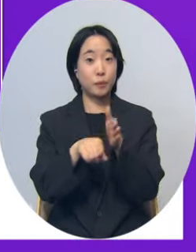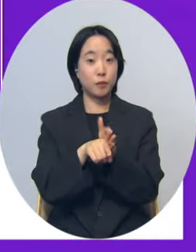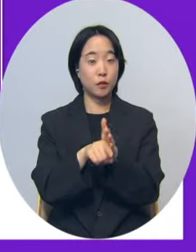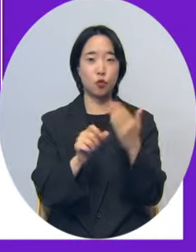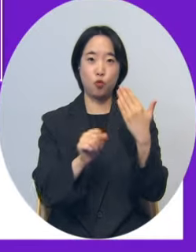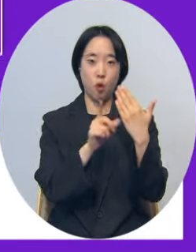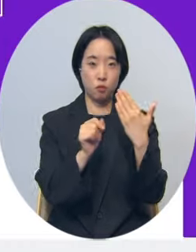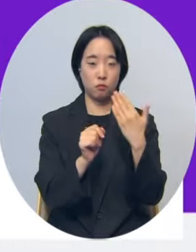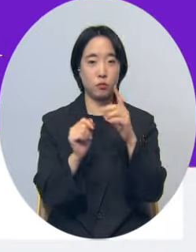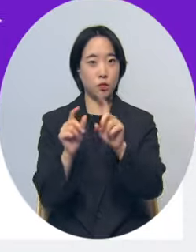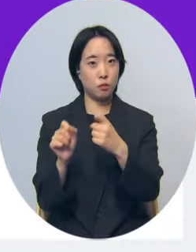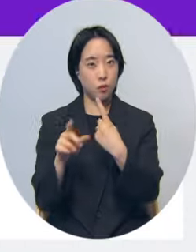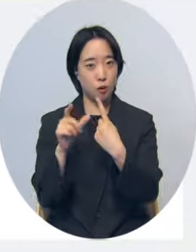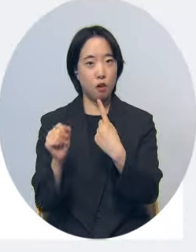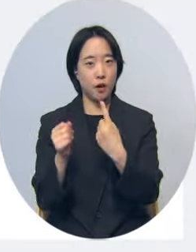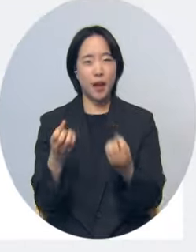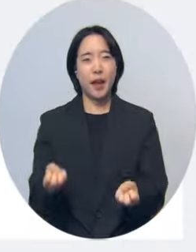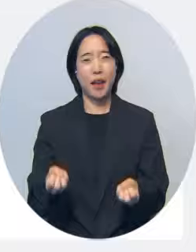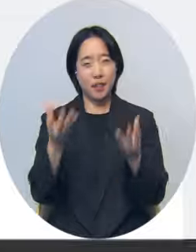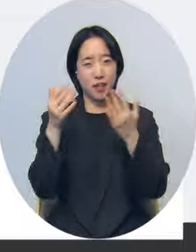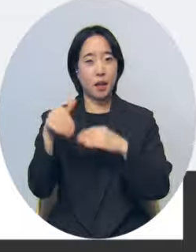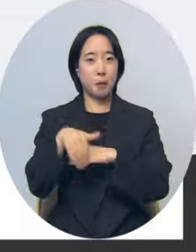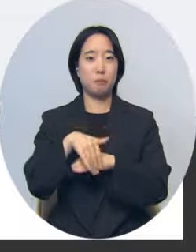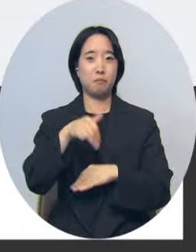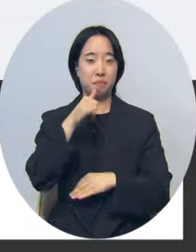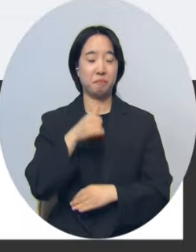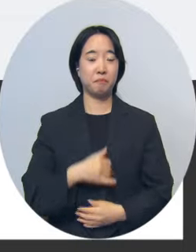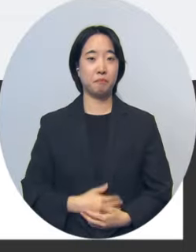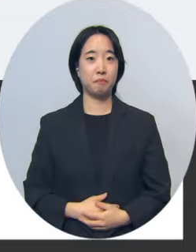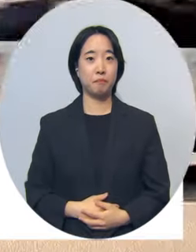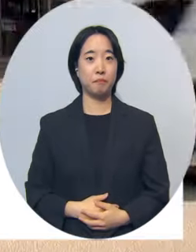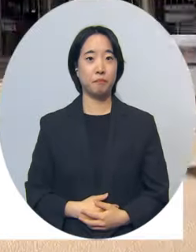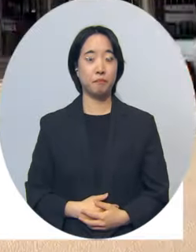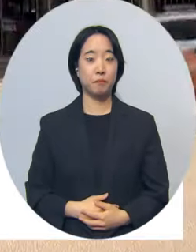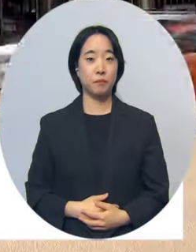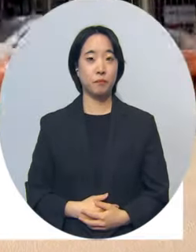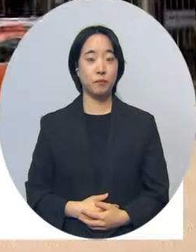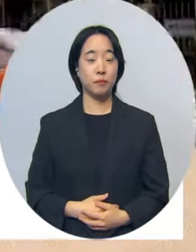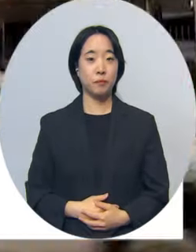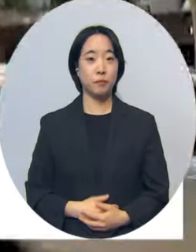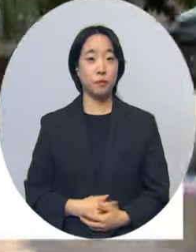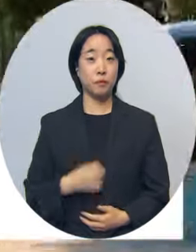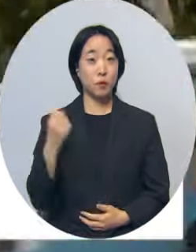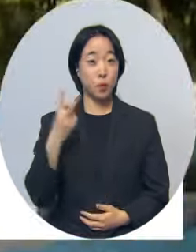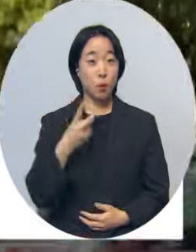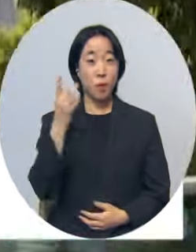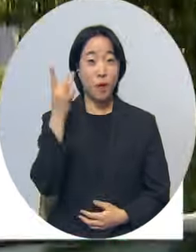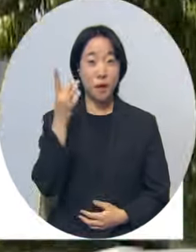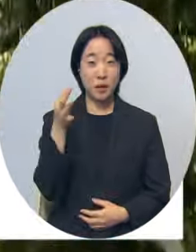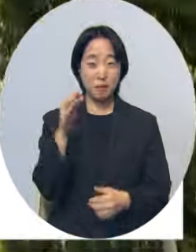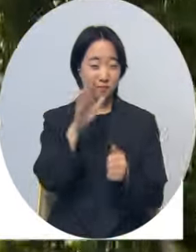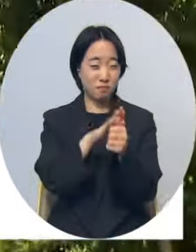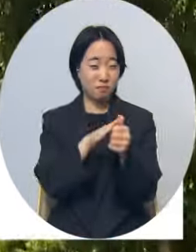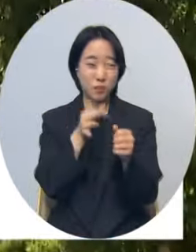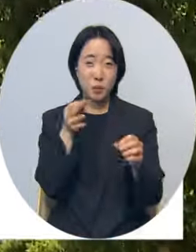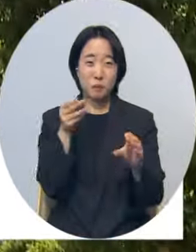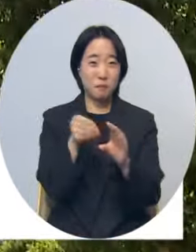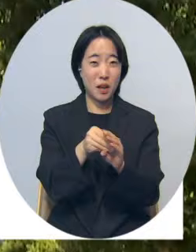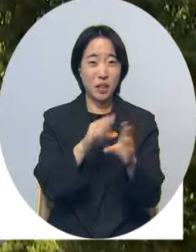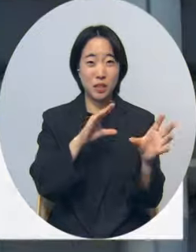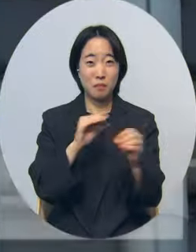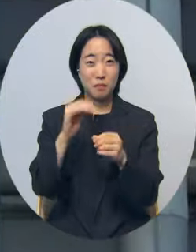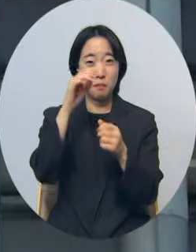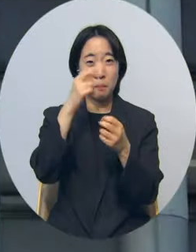코리아 세일페스타 등 릴레이 세일 이벤트도 이어갑니다. 아울러 청탁금지법 기준을 적용 음식물